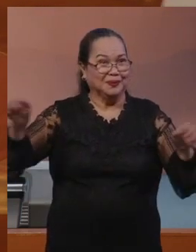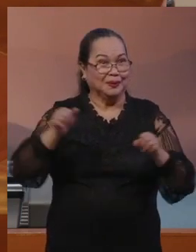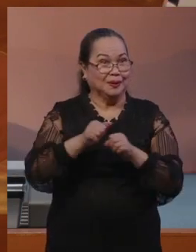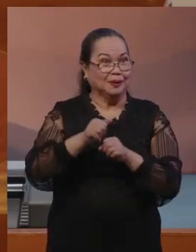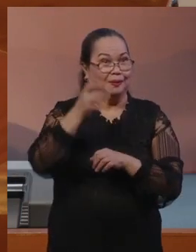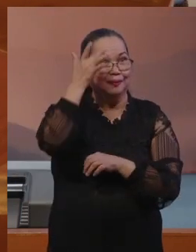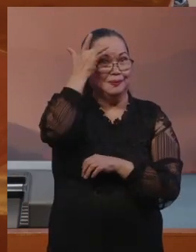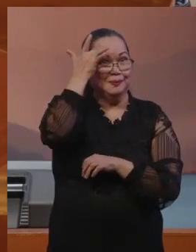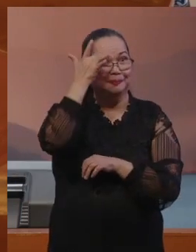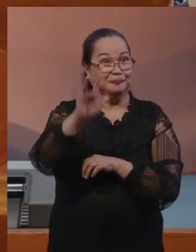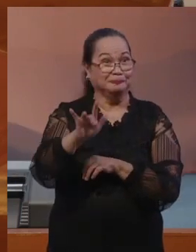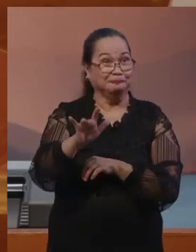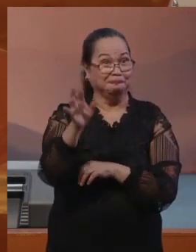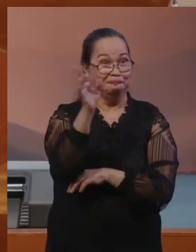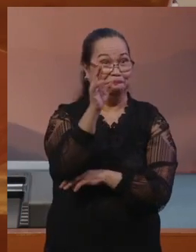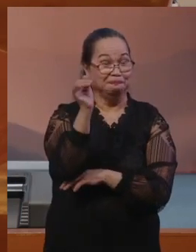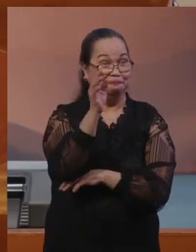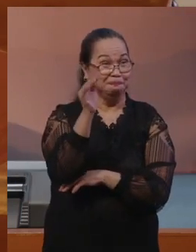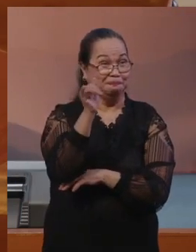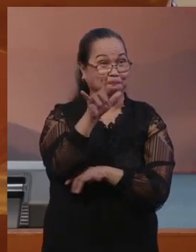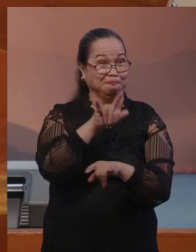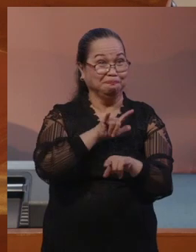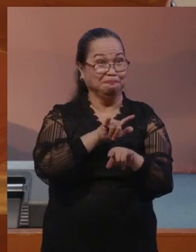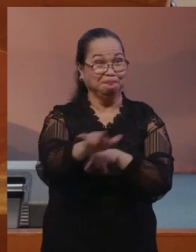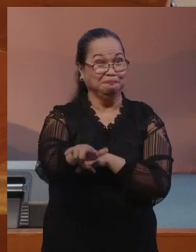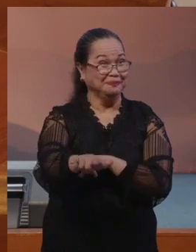magaling siyang mag-traidor.